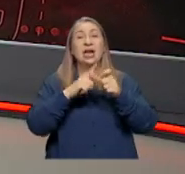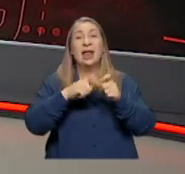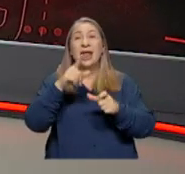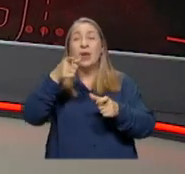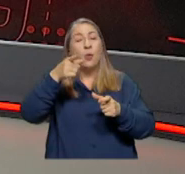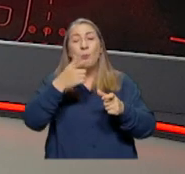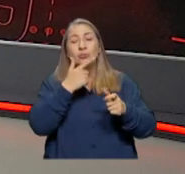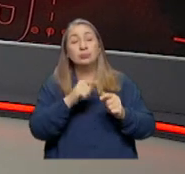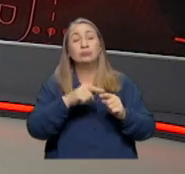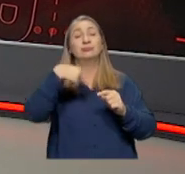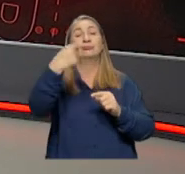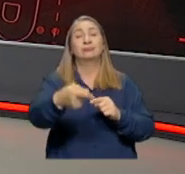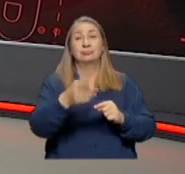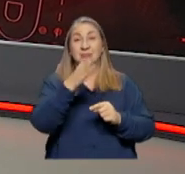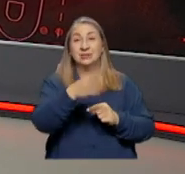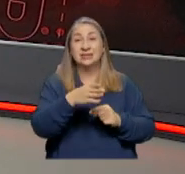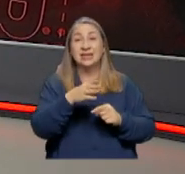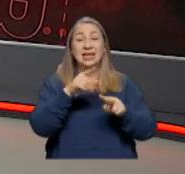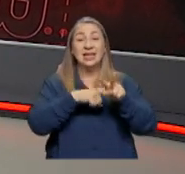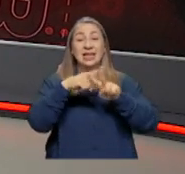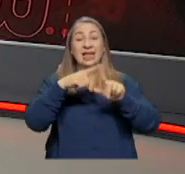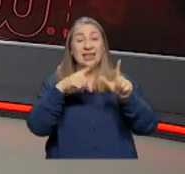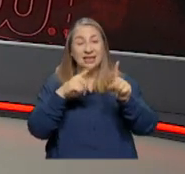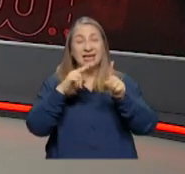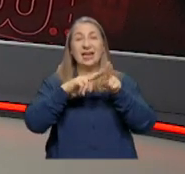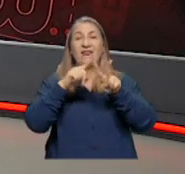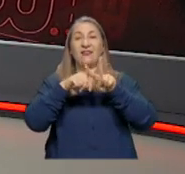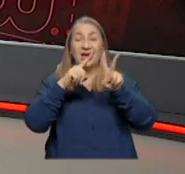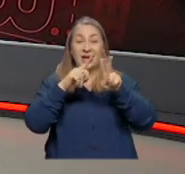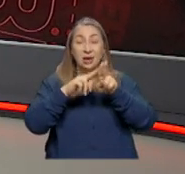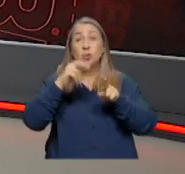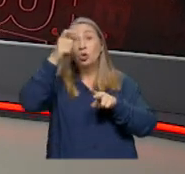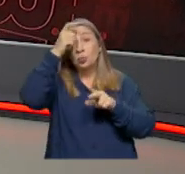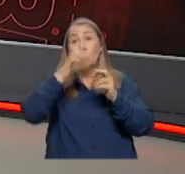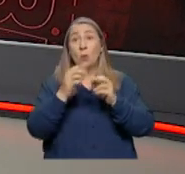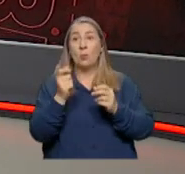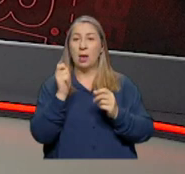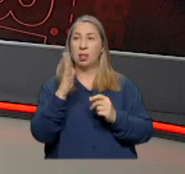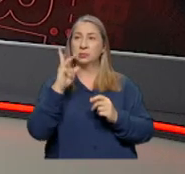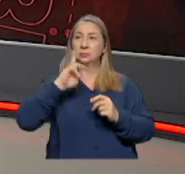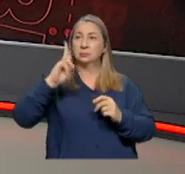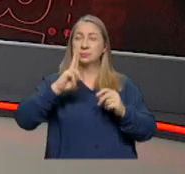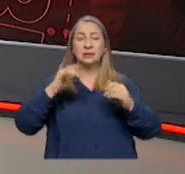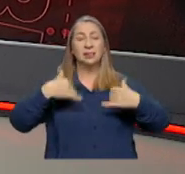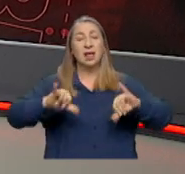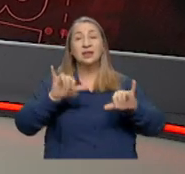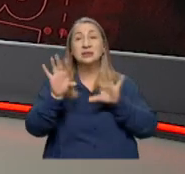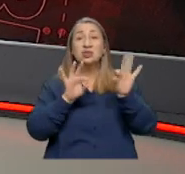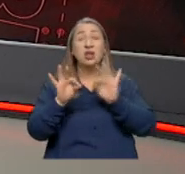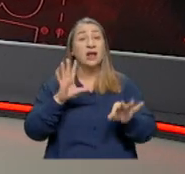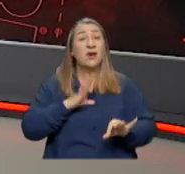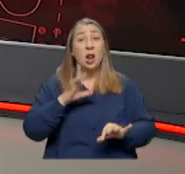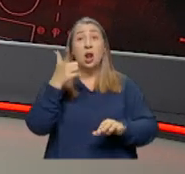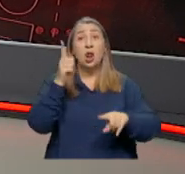yarımadanın diğer tarafına geçtim Bu kez yanı Kavak'ta türkbükü'nde daha yüksek gelir grubuna göre tatil seçenekleri